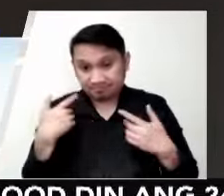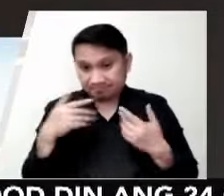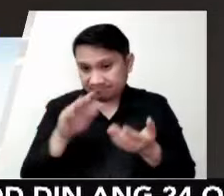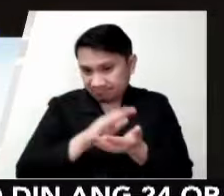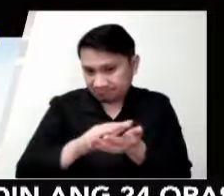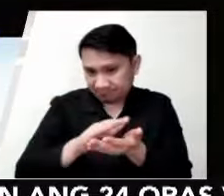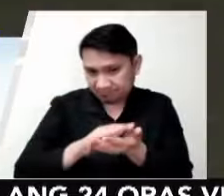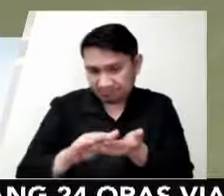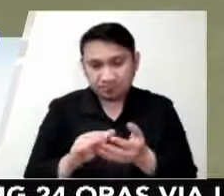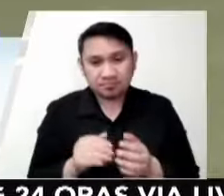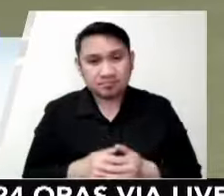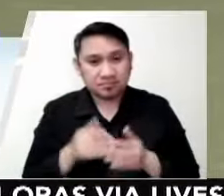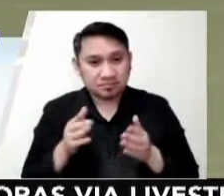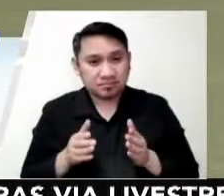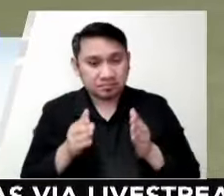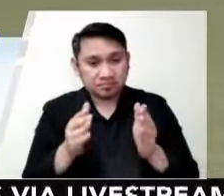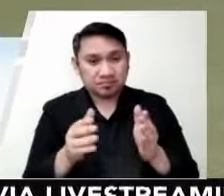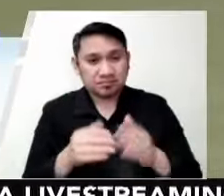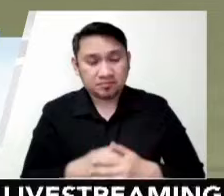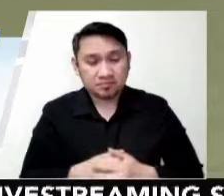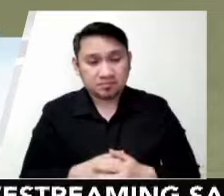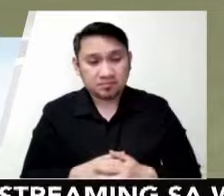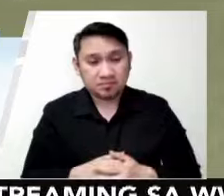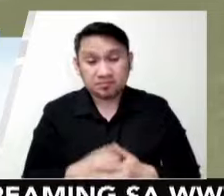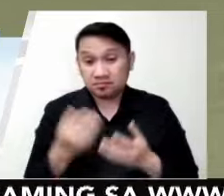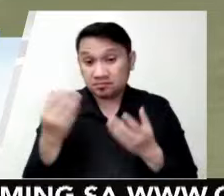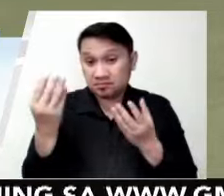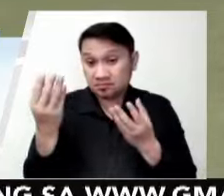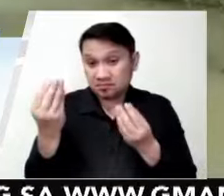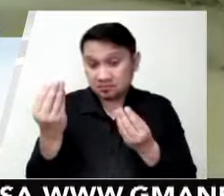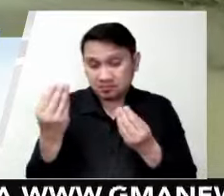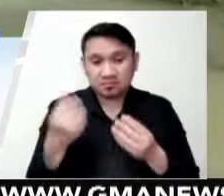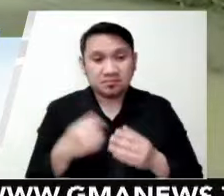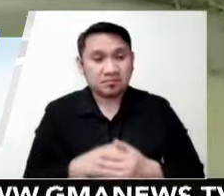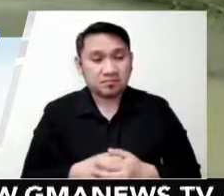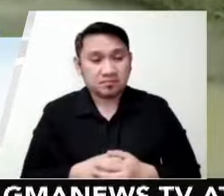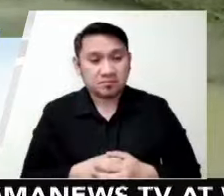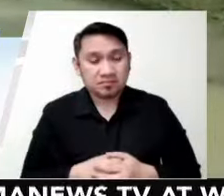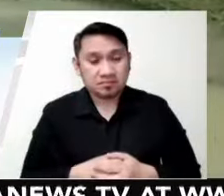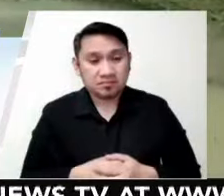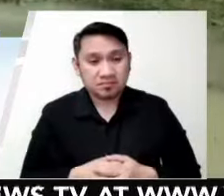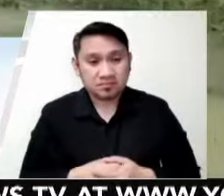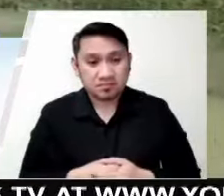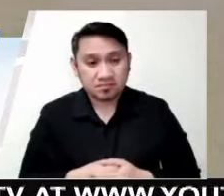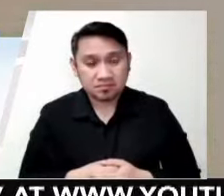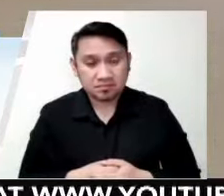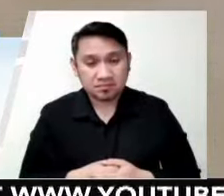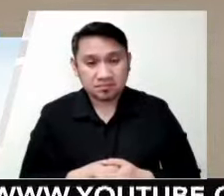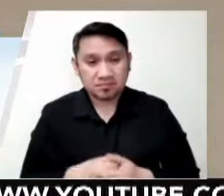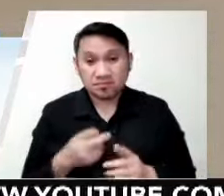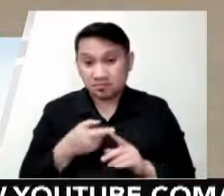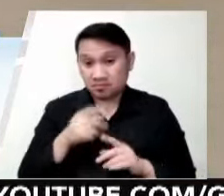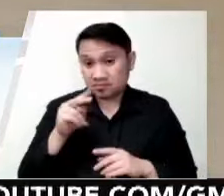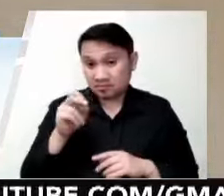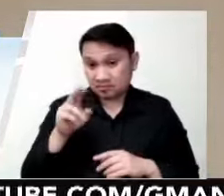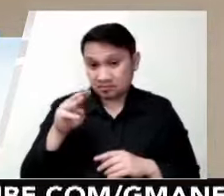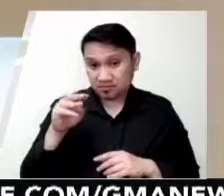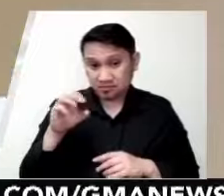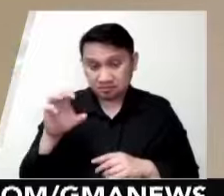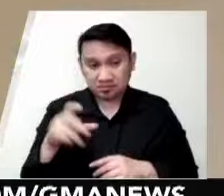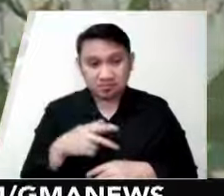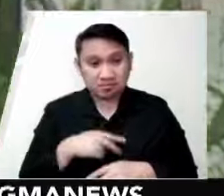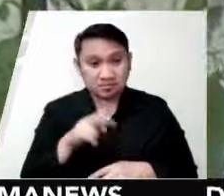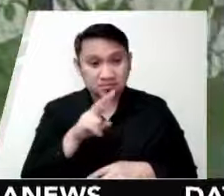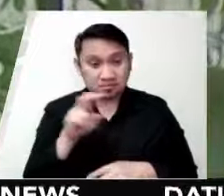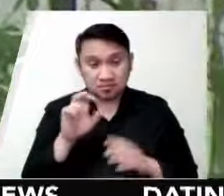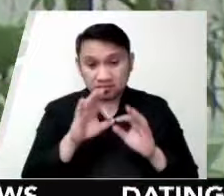apektadong kalsada sa pinakahuling datos ng National Disaster Risk reduction and Management council o ndrrmc mahigit Dal pamilya o